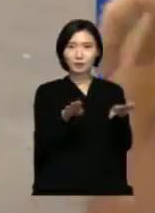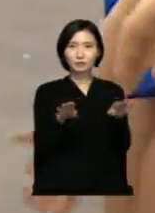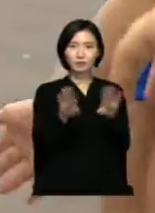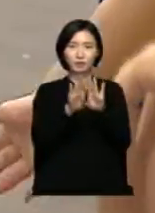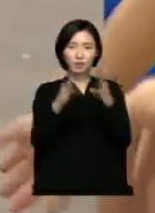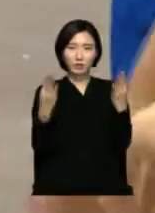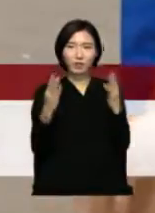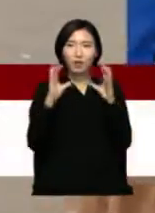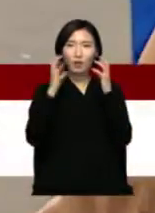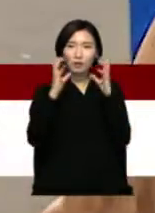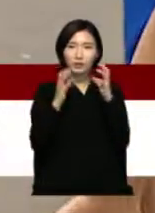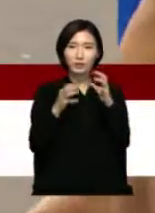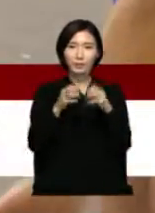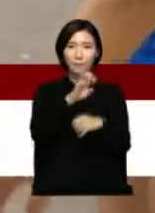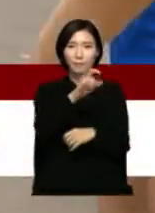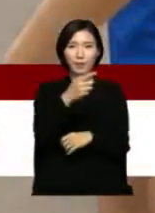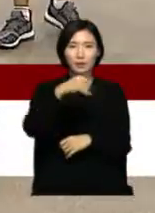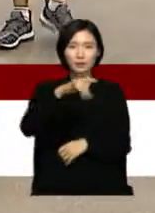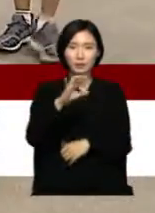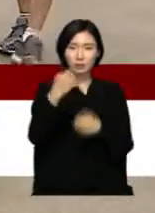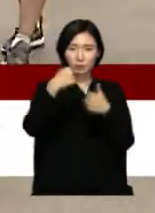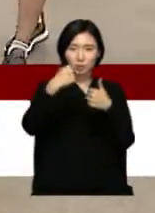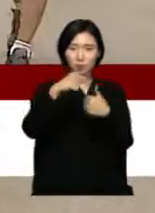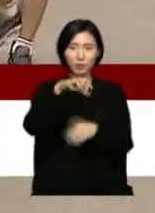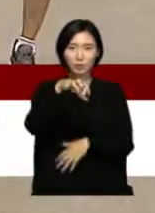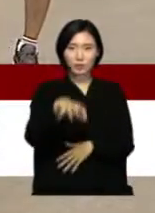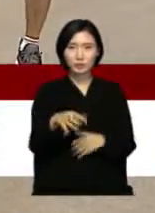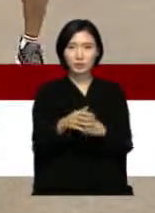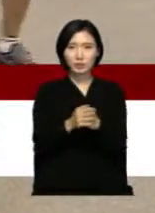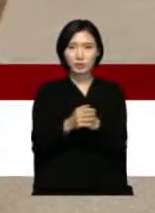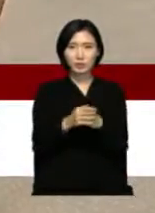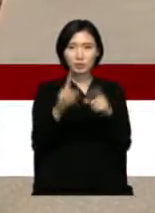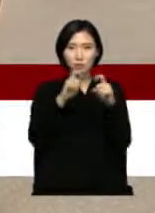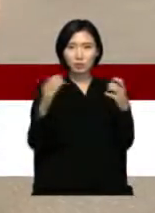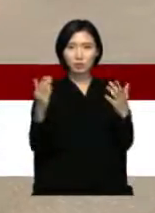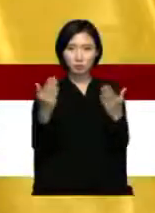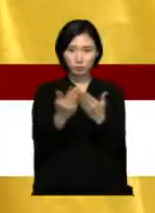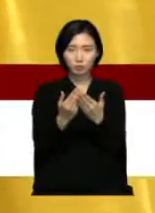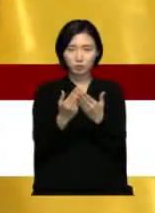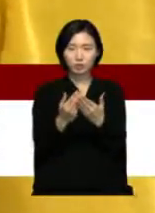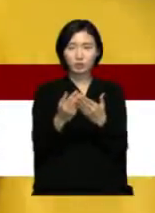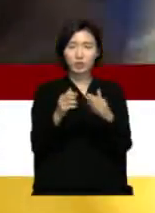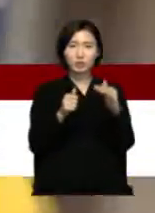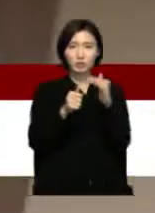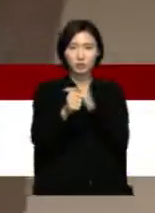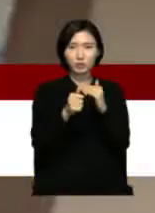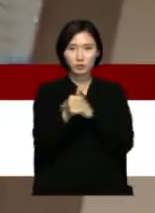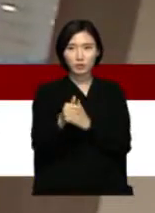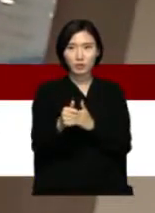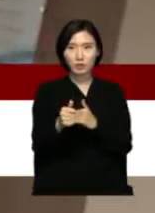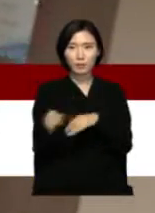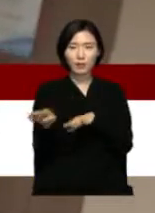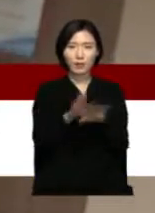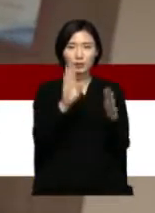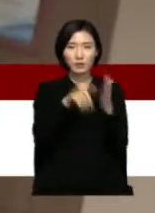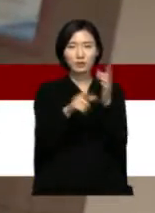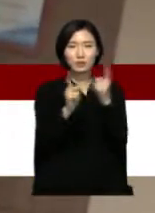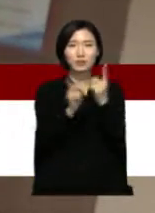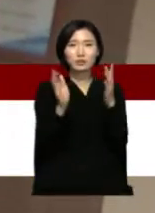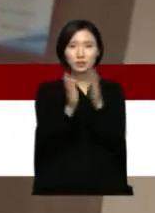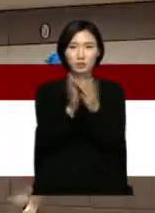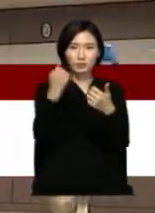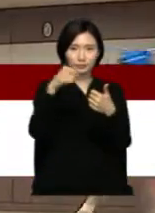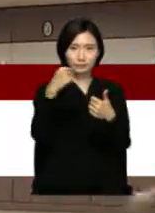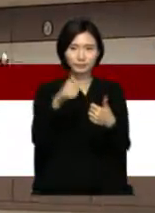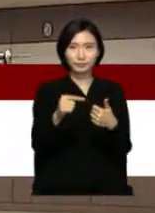팬싱 교실입니다 성북구청 펜싱팀 선수들이 팬싱 저변확대를 위해 방이면 직접 강사